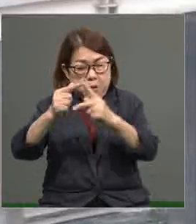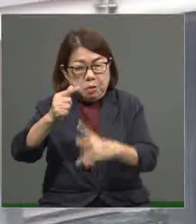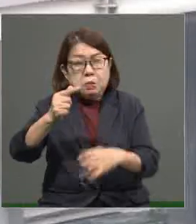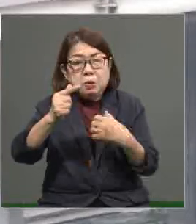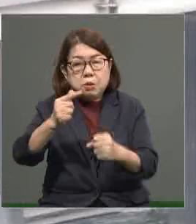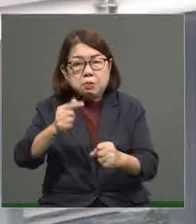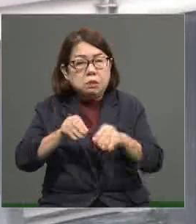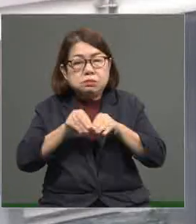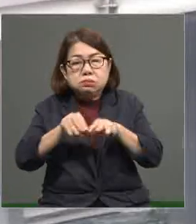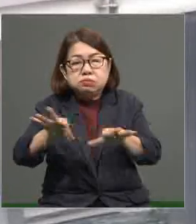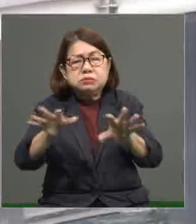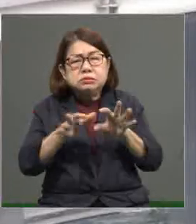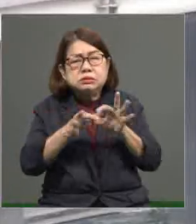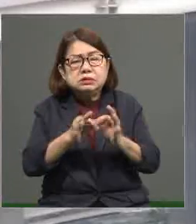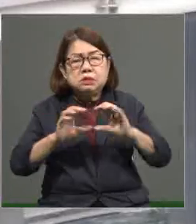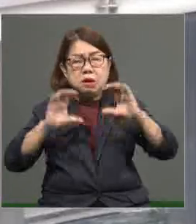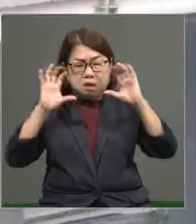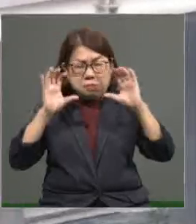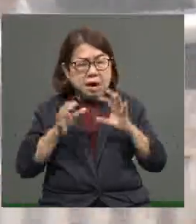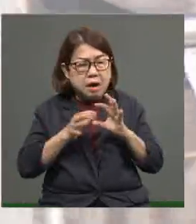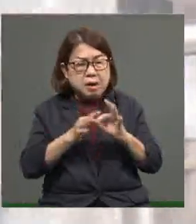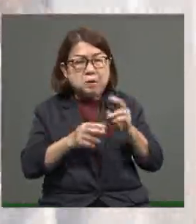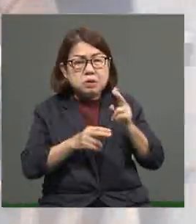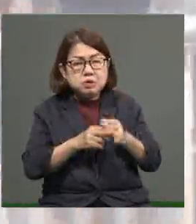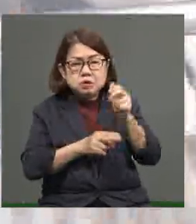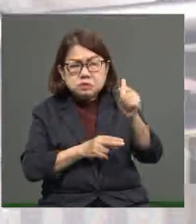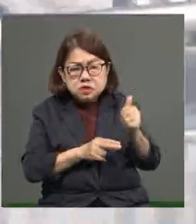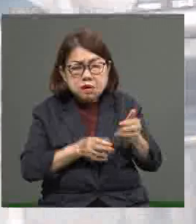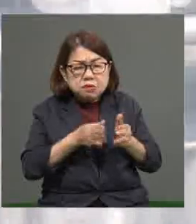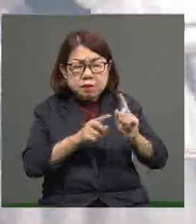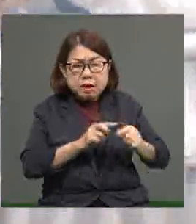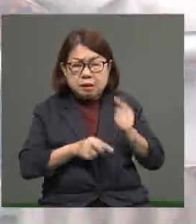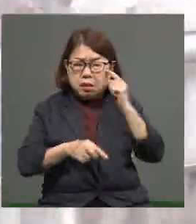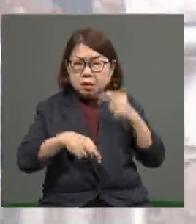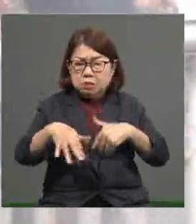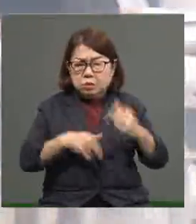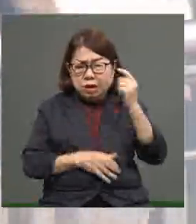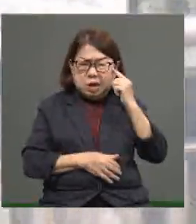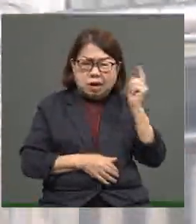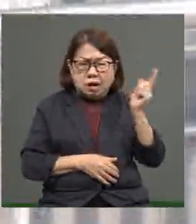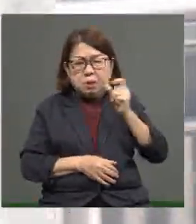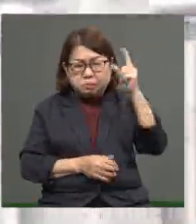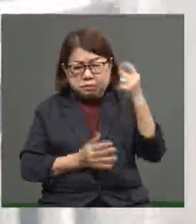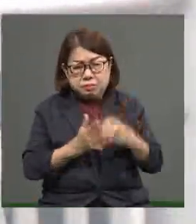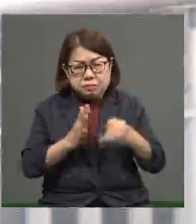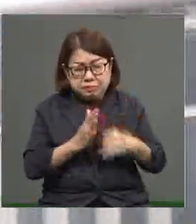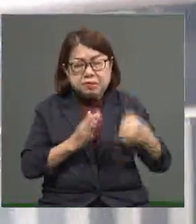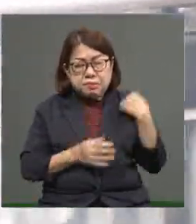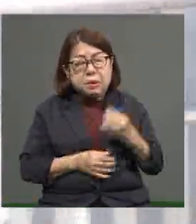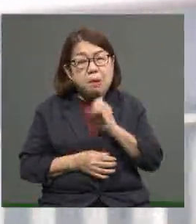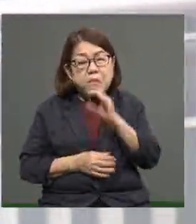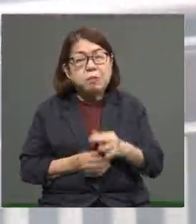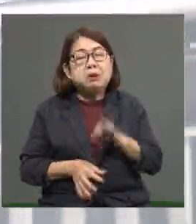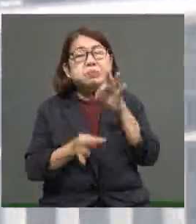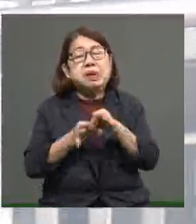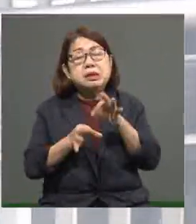ข่าวที่เกี่ยวข้องกับหน่วยงานภาครัฐและหน่วยงานที่น่าเชื่อถือนะครับจึงทำให้ประชาชนเนี่ยเข้าใจผิดได้ง่ายโดยเฉพาะการอ้างเป็นสถาบันการ